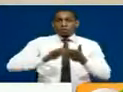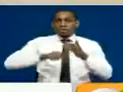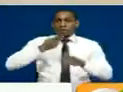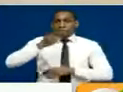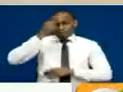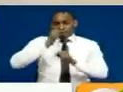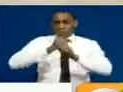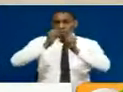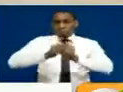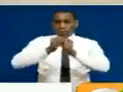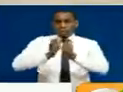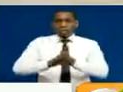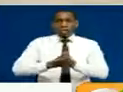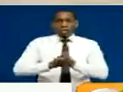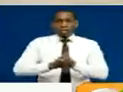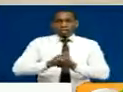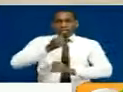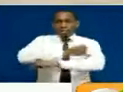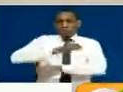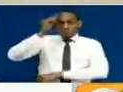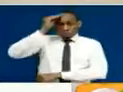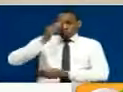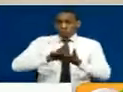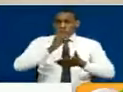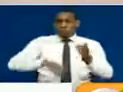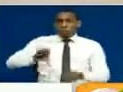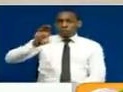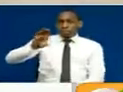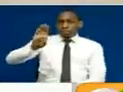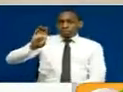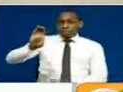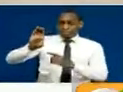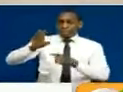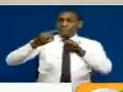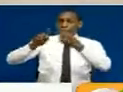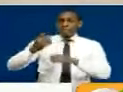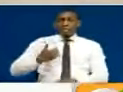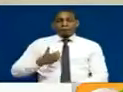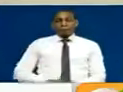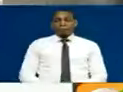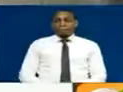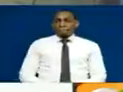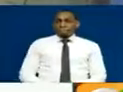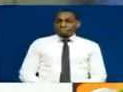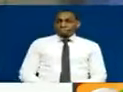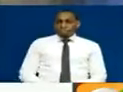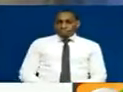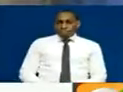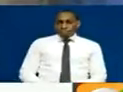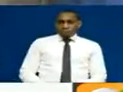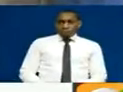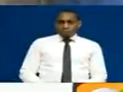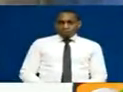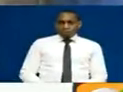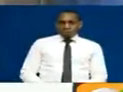wazazi watashirikiana na taasisi za kielimu nchini kuhakikisha CBC inafaulu. We